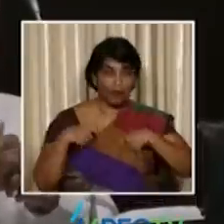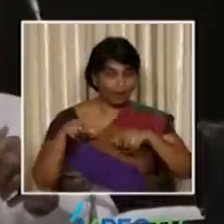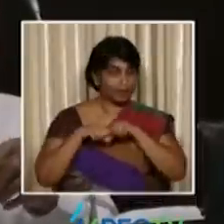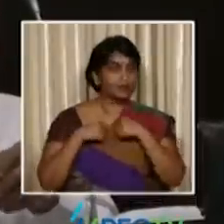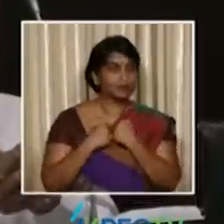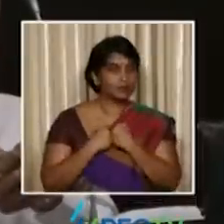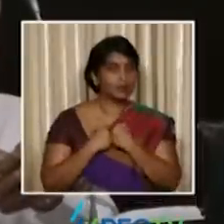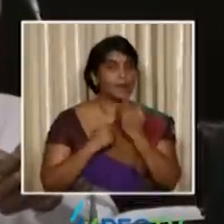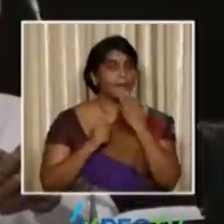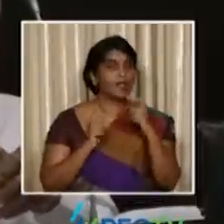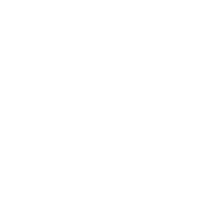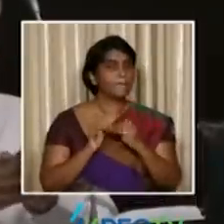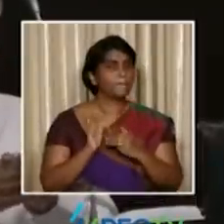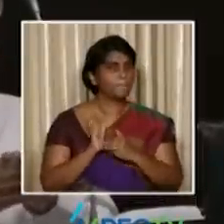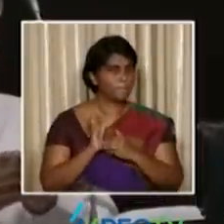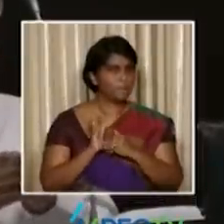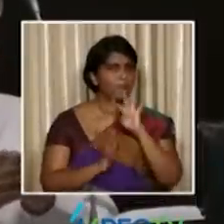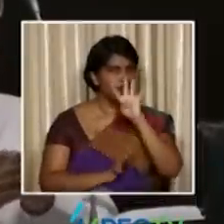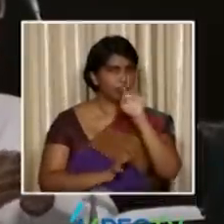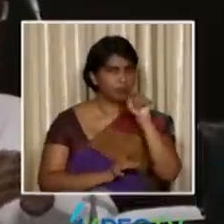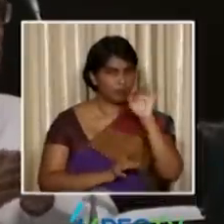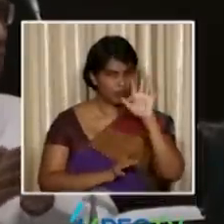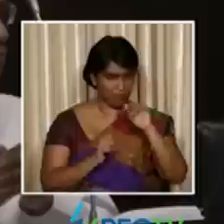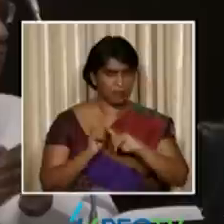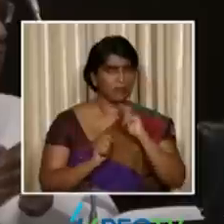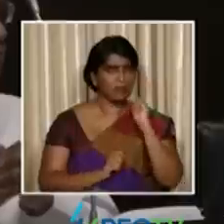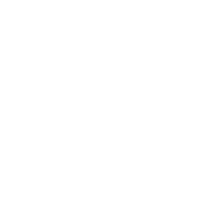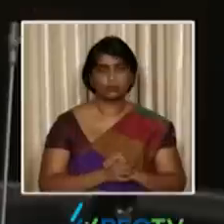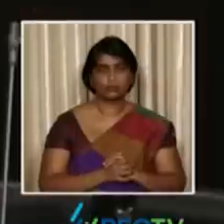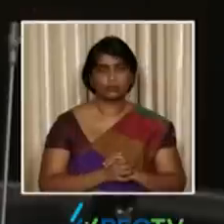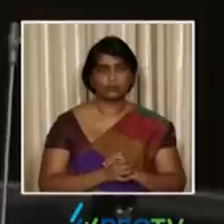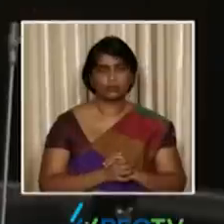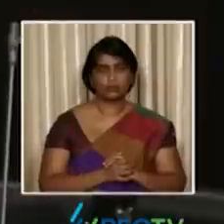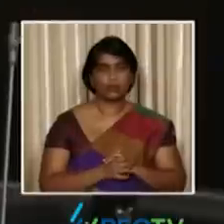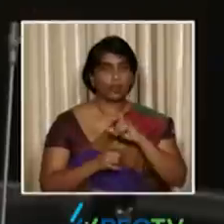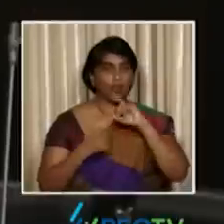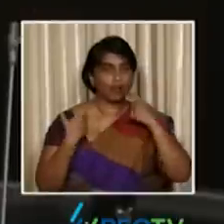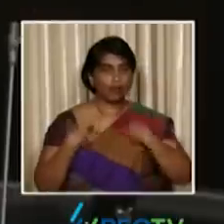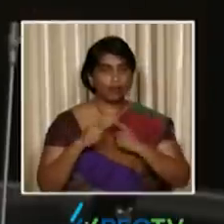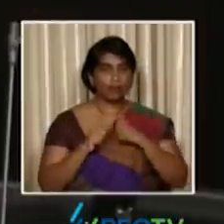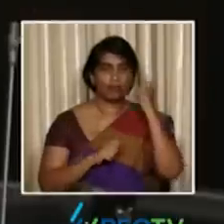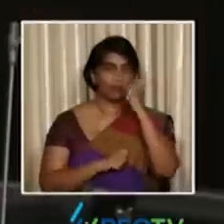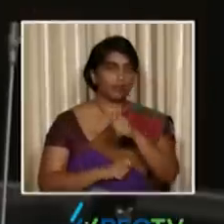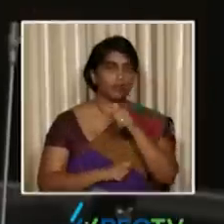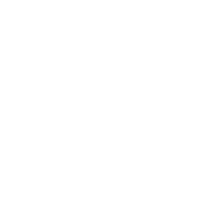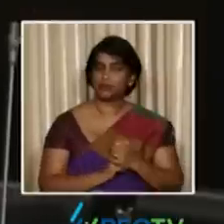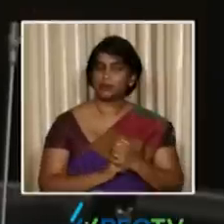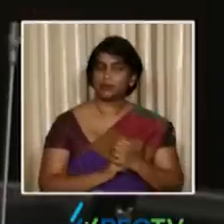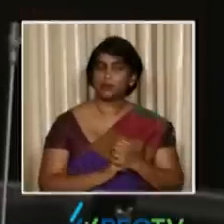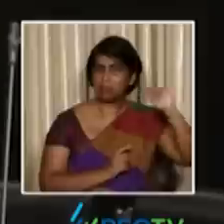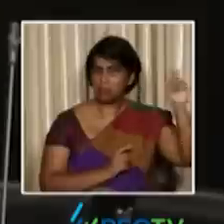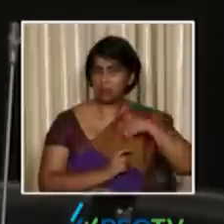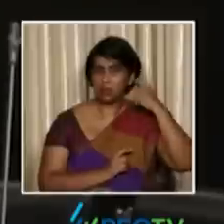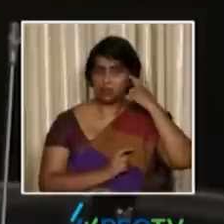එකට ඇමරිකන් ඩොලර් මිලියන 4.5ක් ගෙවන්න එකග වෙලා තියෙනවද ලෝ ෆර්ම්ස් වලට ගෙවන ගණන් පිළිබඳව මම කරුණු ඉදිරිපත් කරන්නේ නැහැ ක්ලේම්